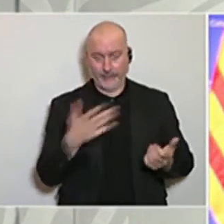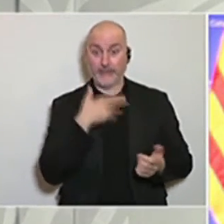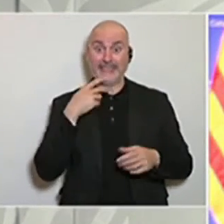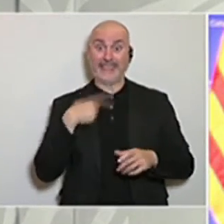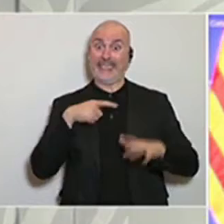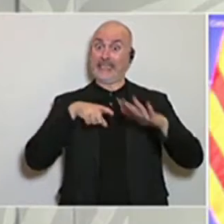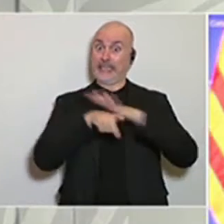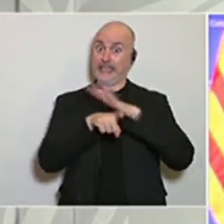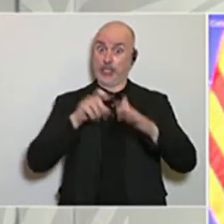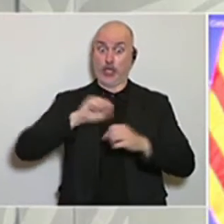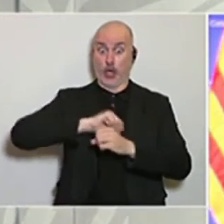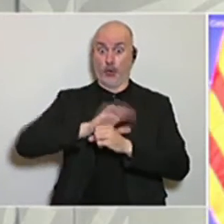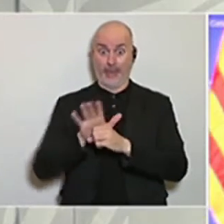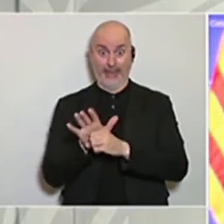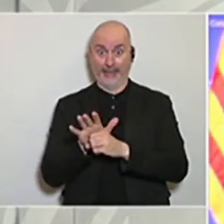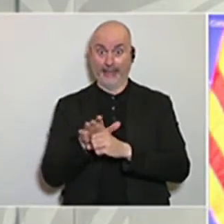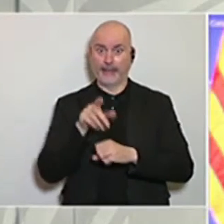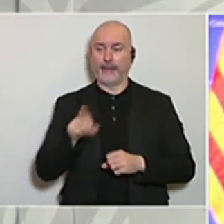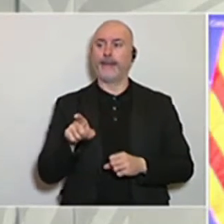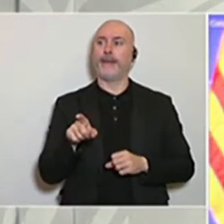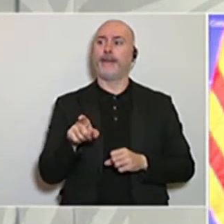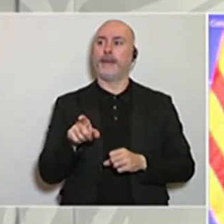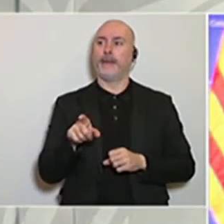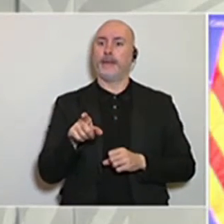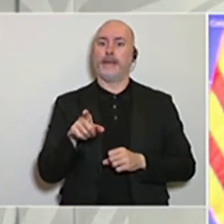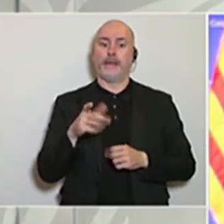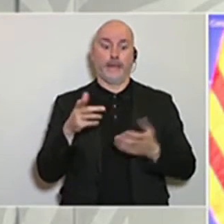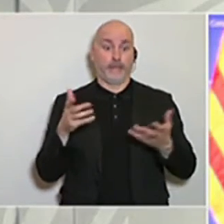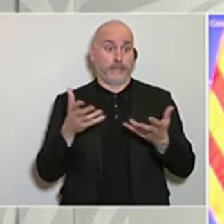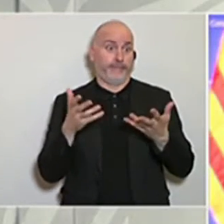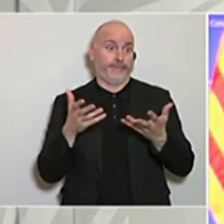gestió de la Covid ha tingut